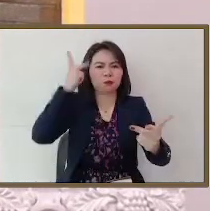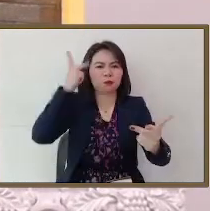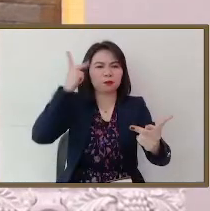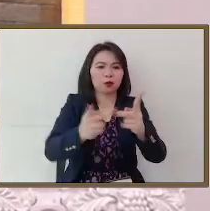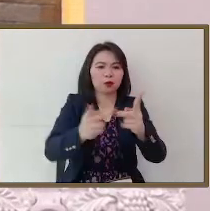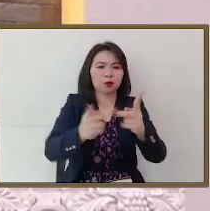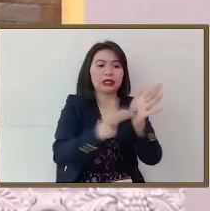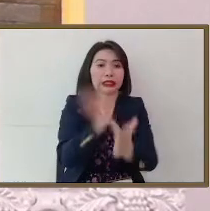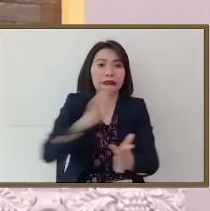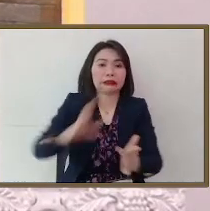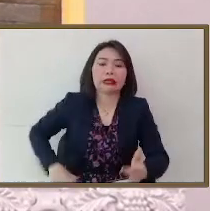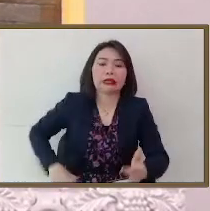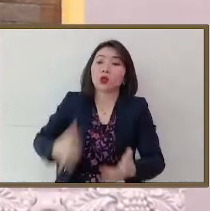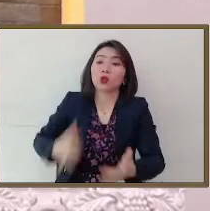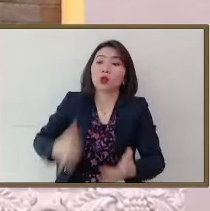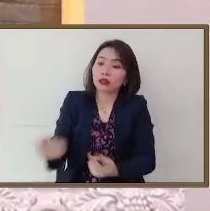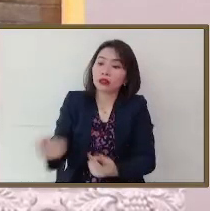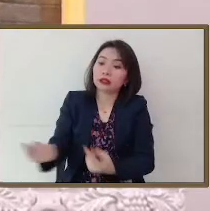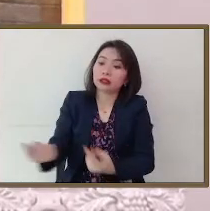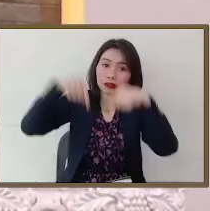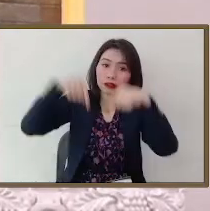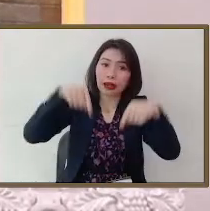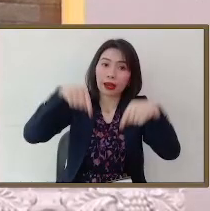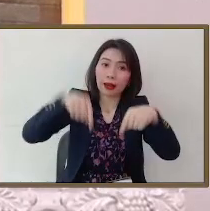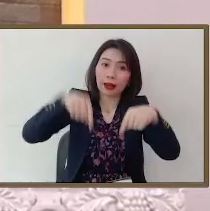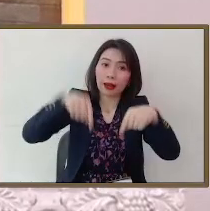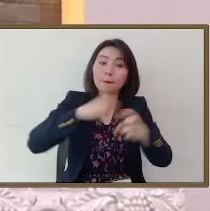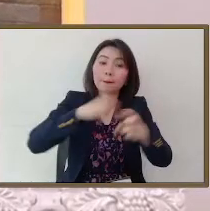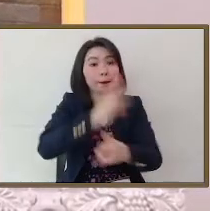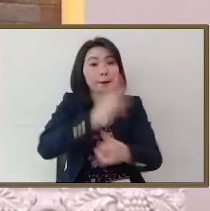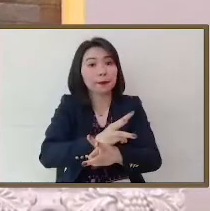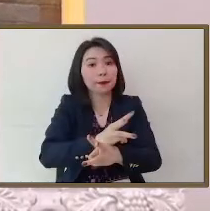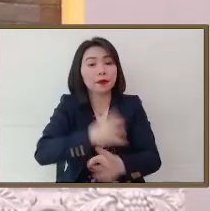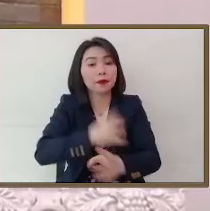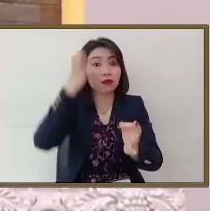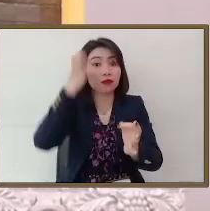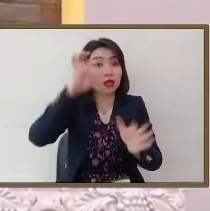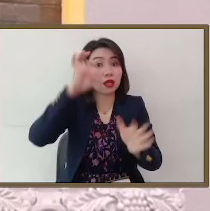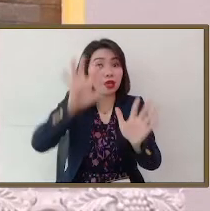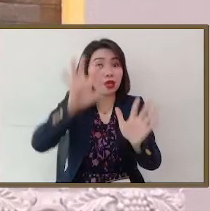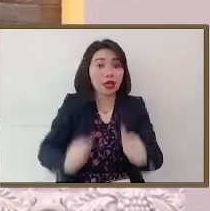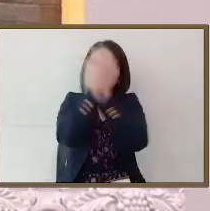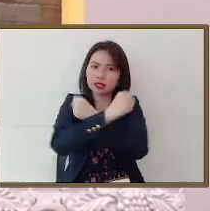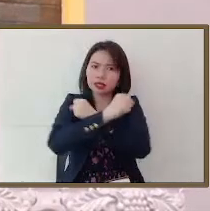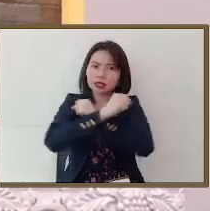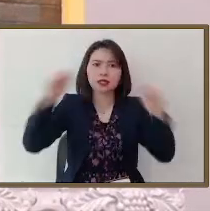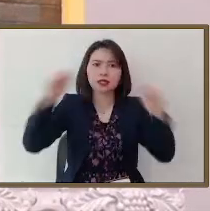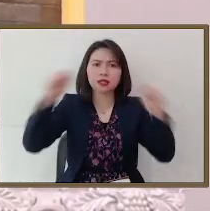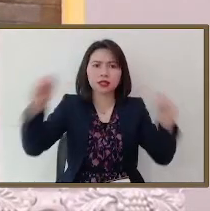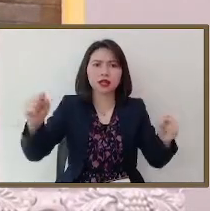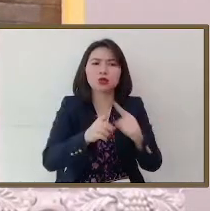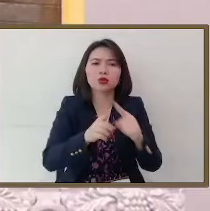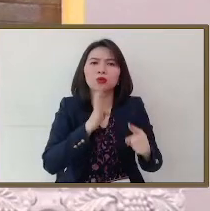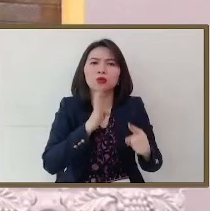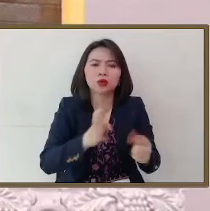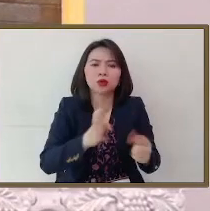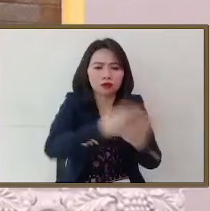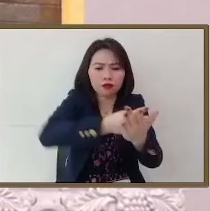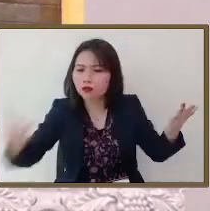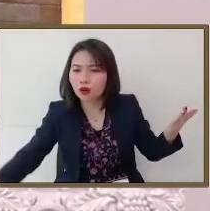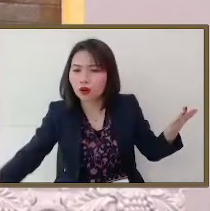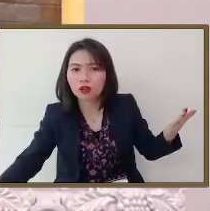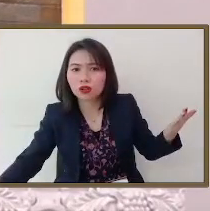Jesucristo sa lupang ito. If he can save himself doon sa pagpapatihulog, kapatid, he can